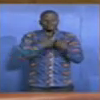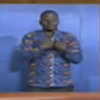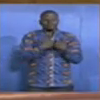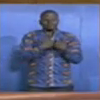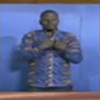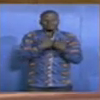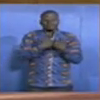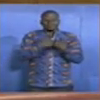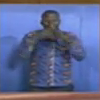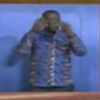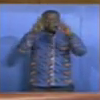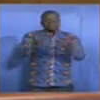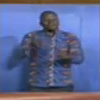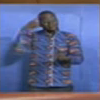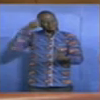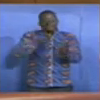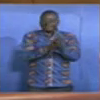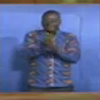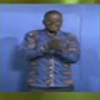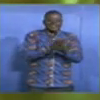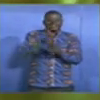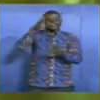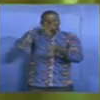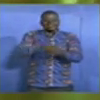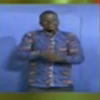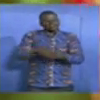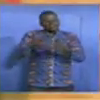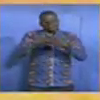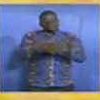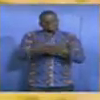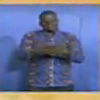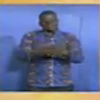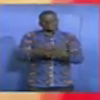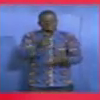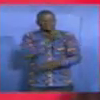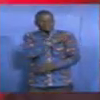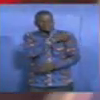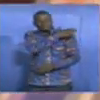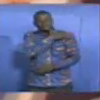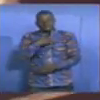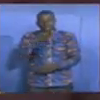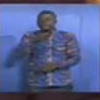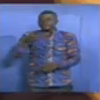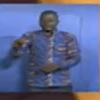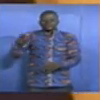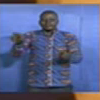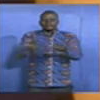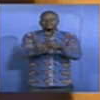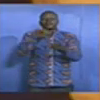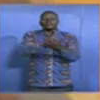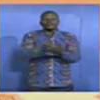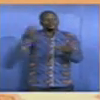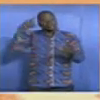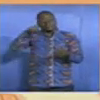des perspectives intéressantes en matière d'industrie pharmaceutique. La Tunisie et le Burkina, c'est aussi des similitudes entre deux